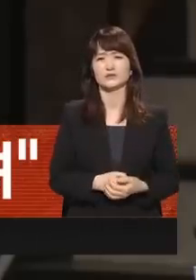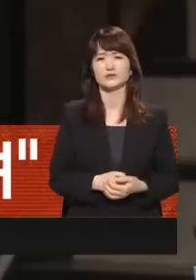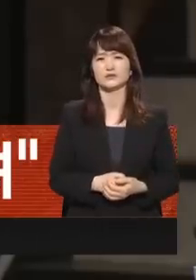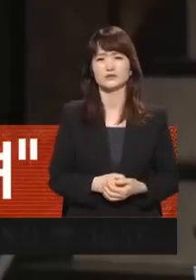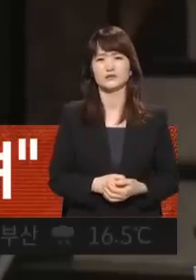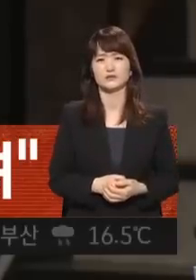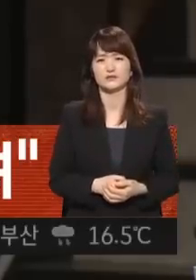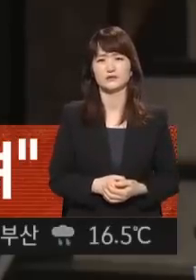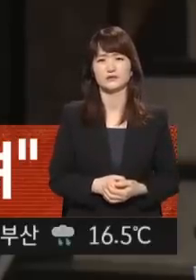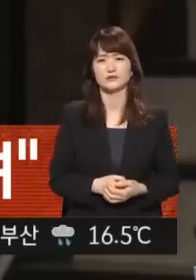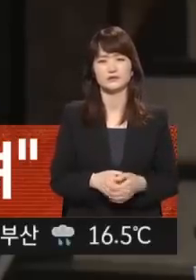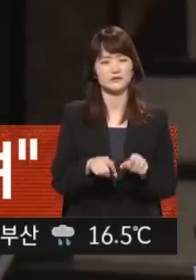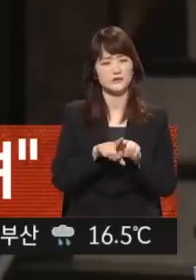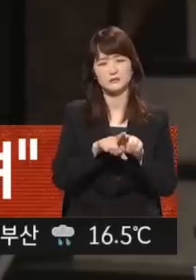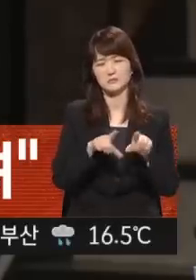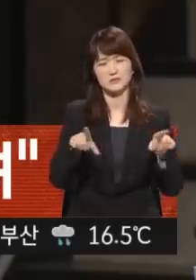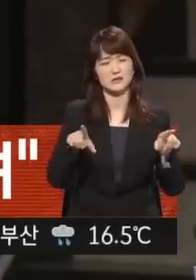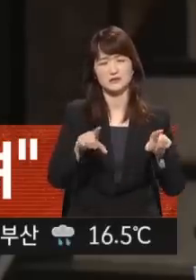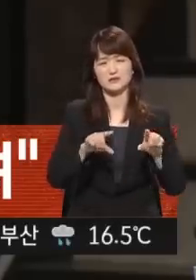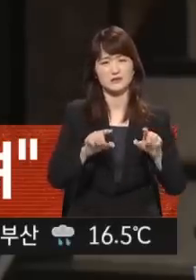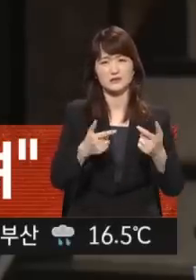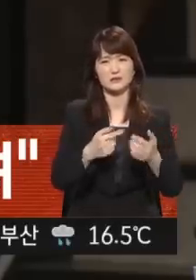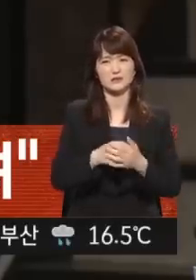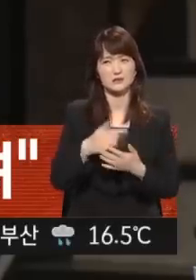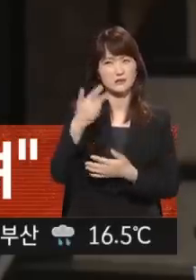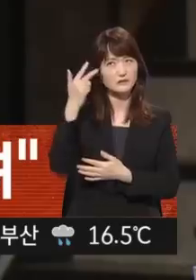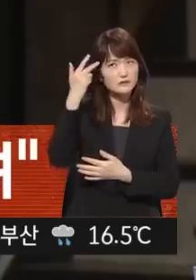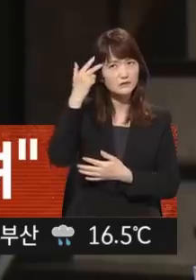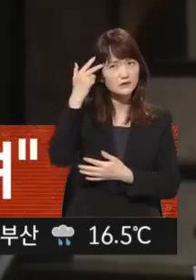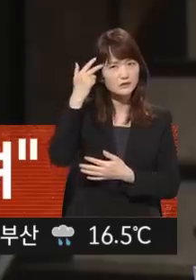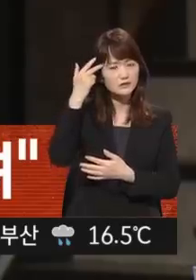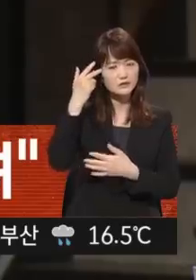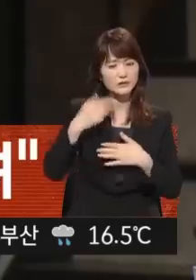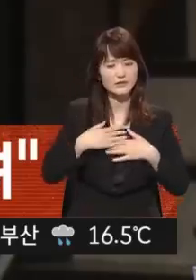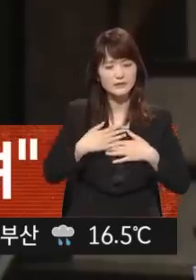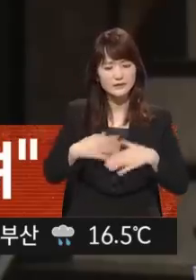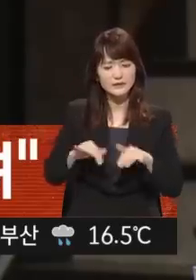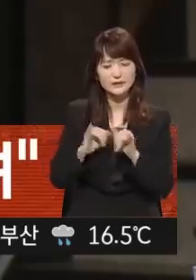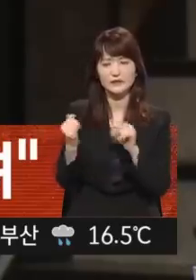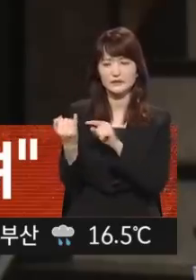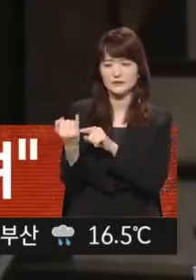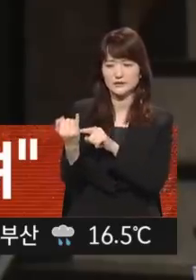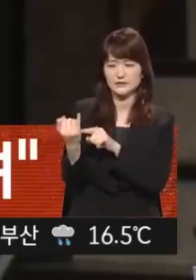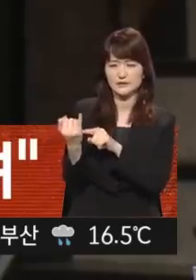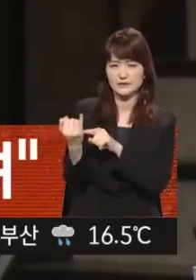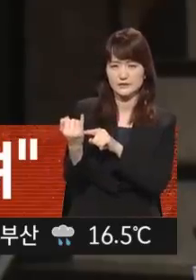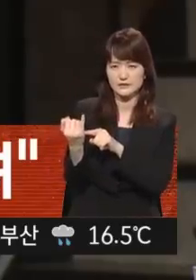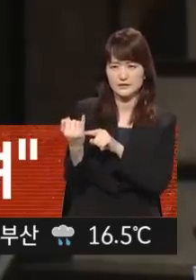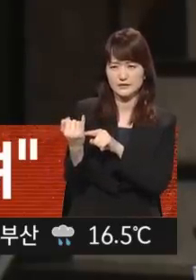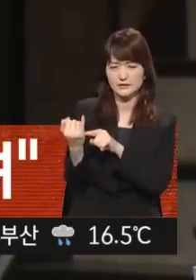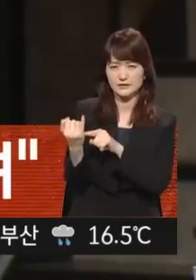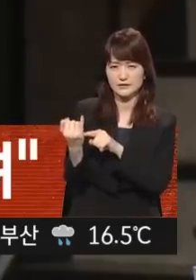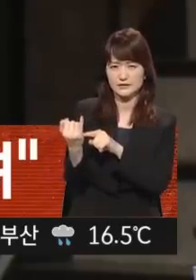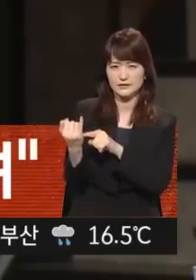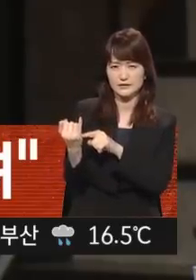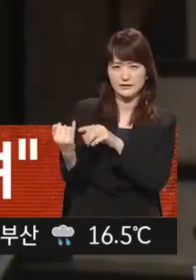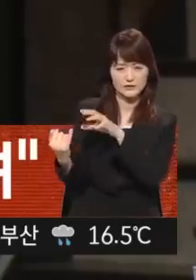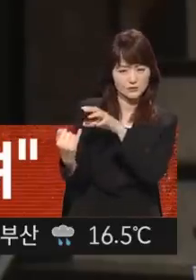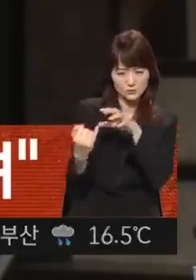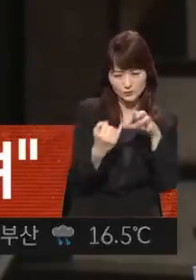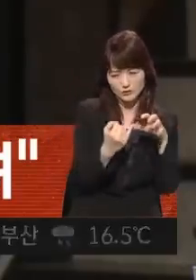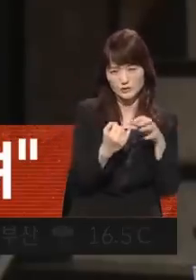일반적이지는 않죠 그리고 이제 특히 정신적으로 상당히 취약한 그런 여성들을 대상으로 해가지고 파고들어서 아까 얘기가 나왔지만